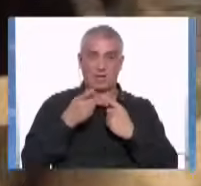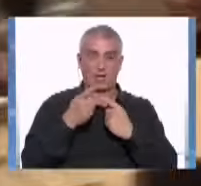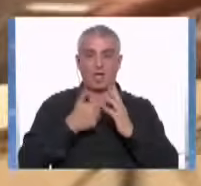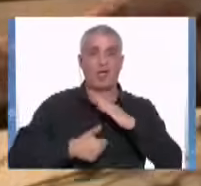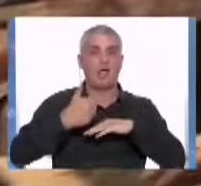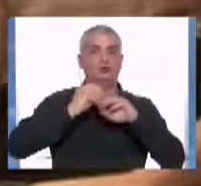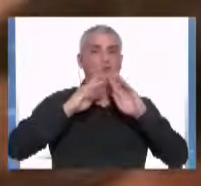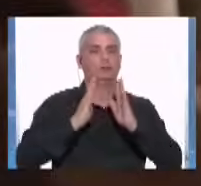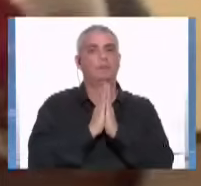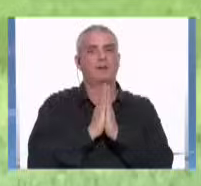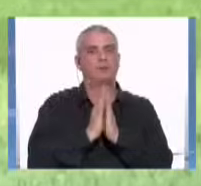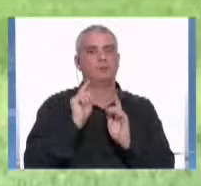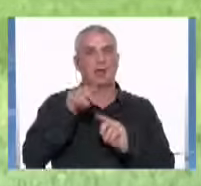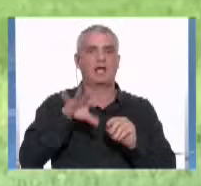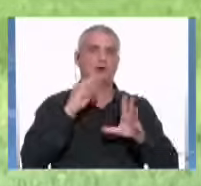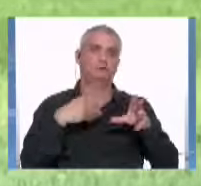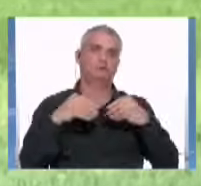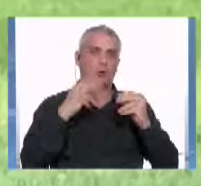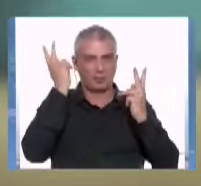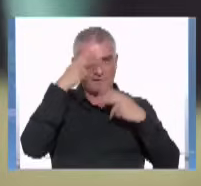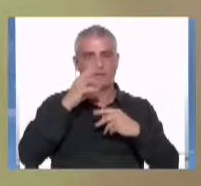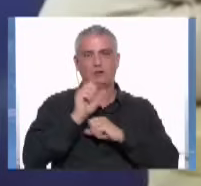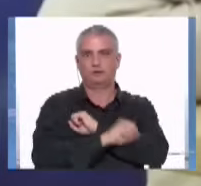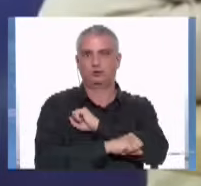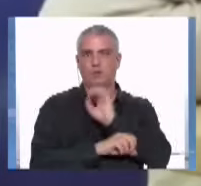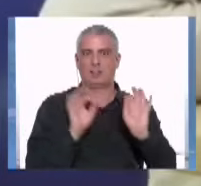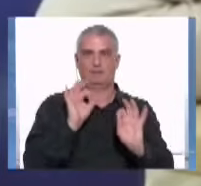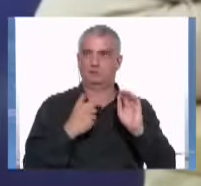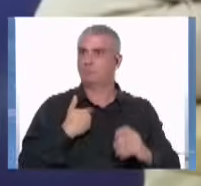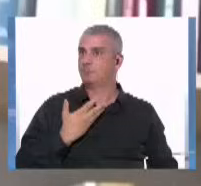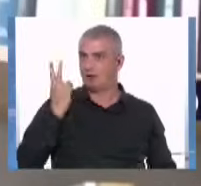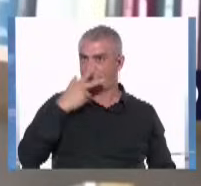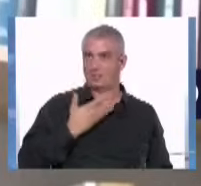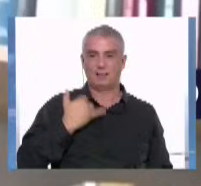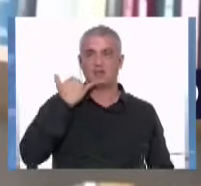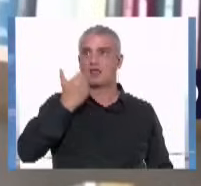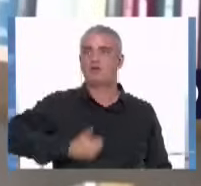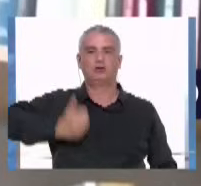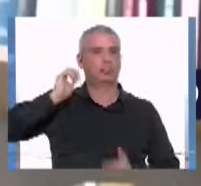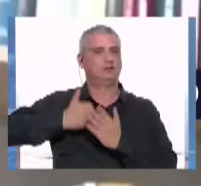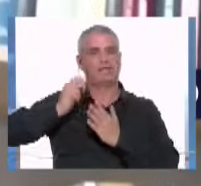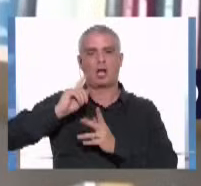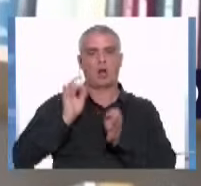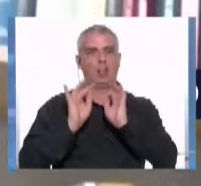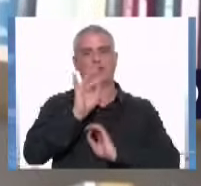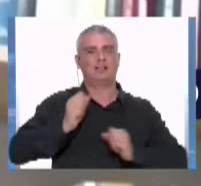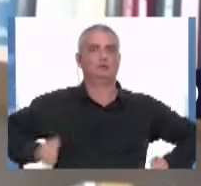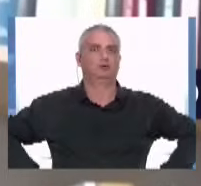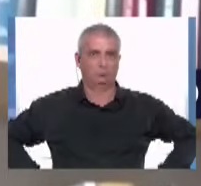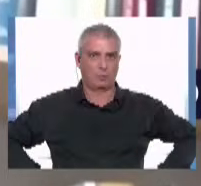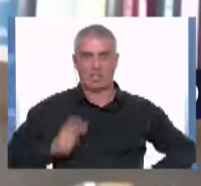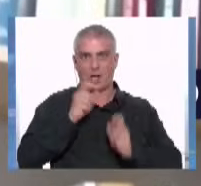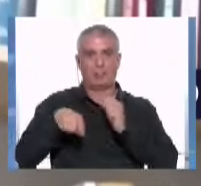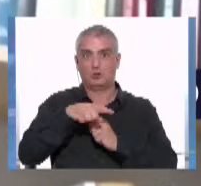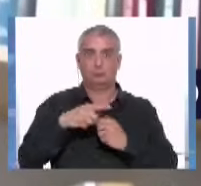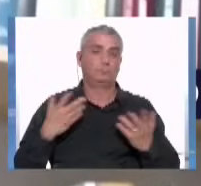שראשי המוסדות מבקשים להגיע לפשרות ולהבנות עם סטודנטים מסיתים. קיבלתי שם טלפון בלשכת השר, איך זה אתה לא מעמיד אותם לדין משמעתי? את האנשים